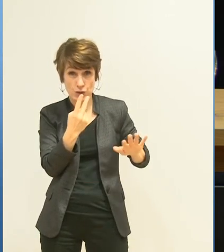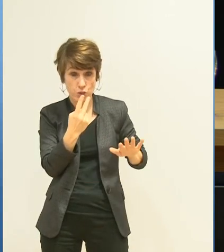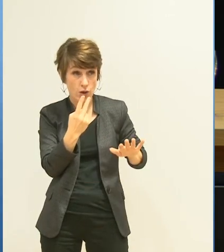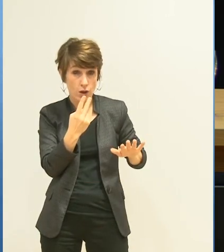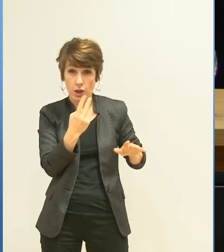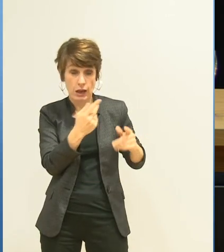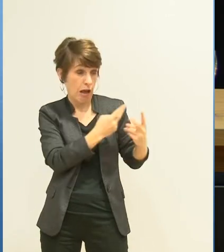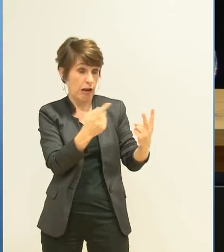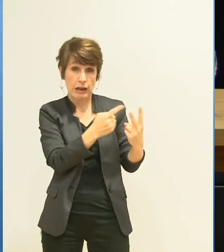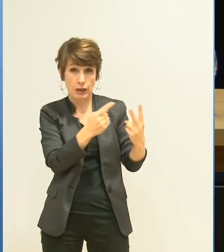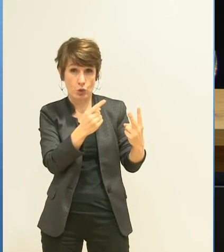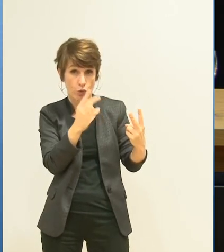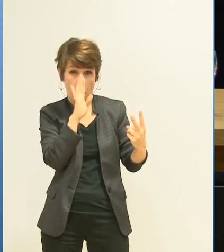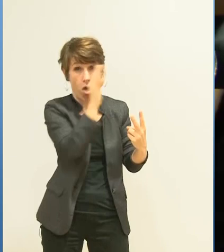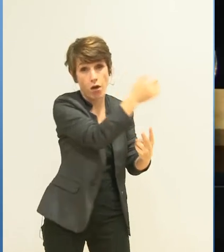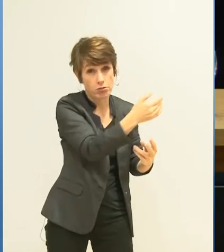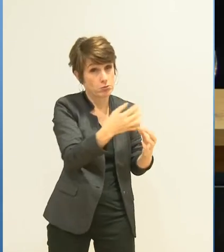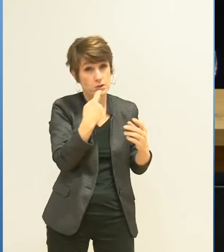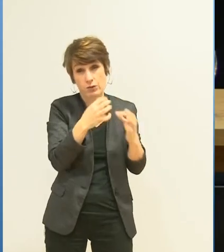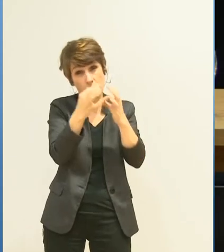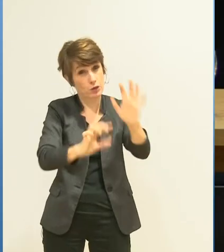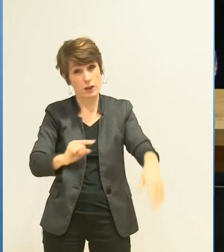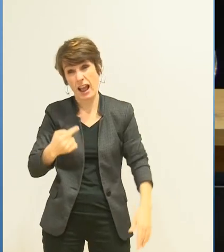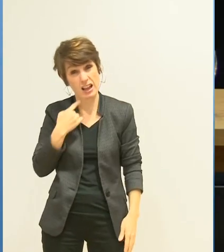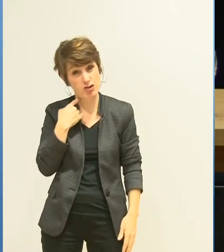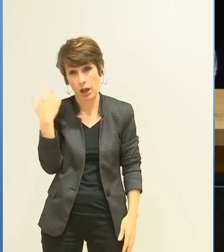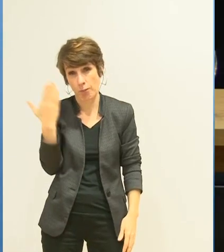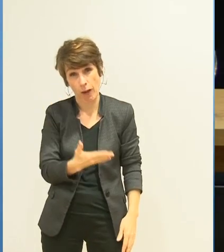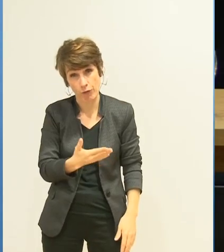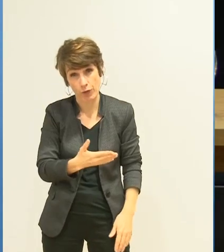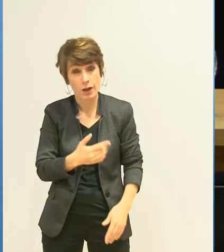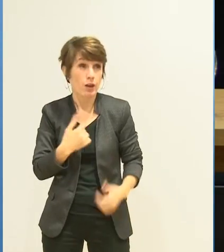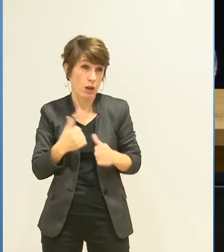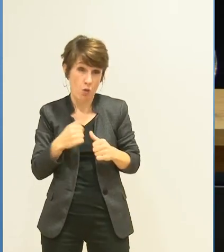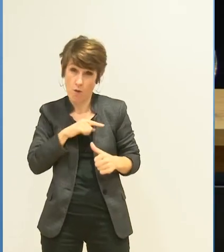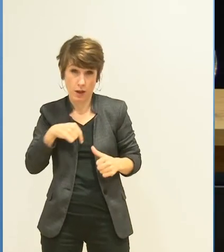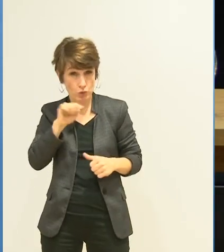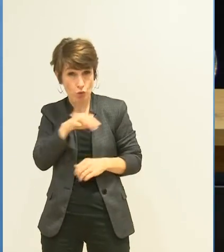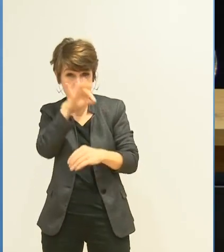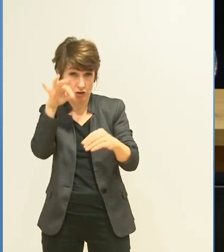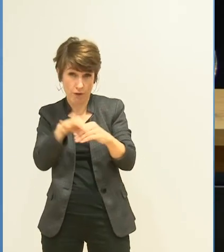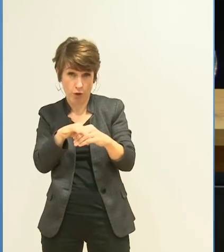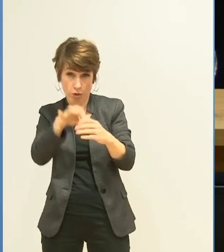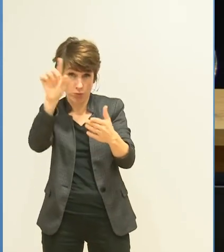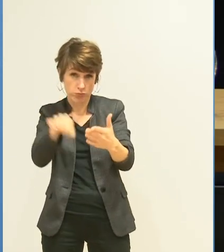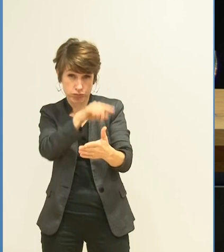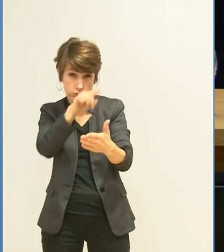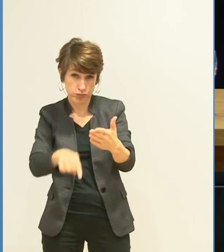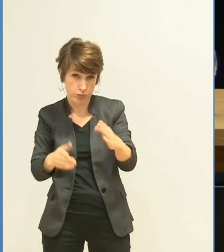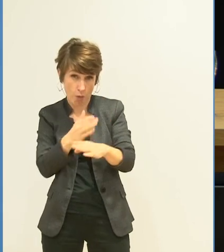part c'est un vrai fiasco et nous allons devoir voter la déclaration infructueuses de l'appel à projets pour ce bien